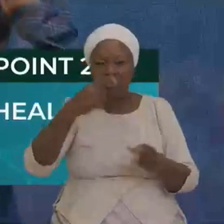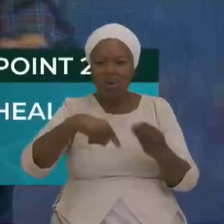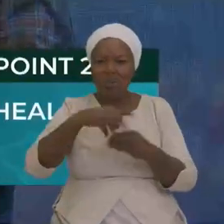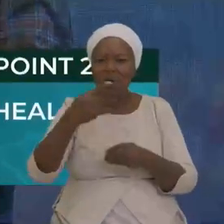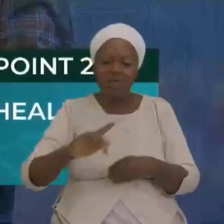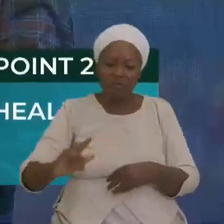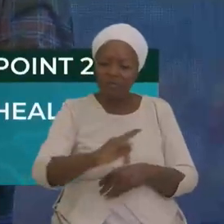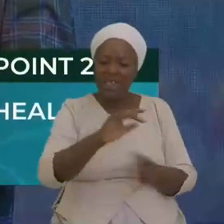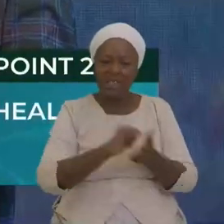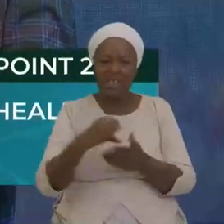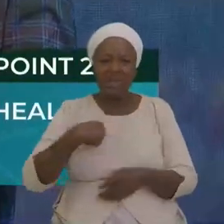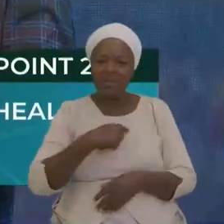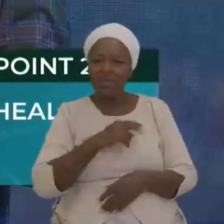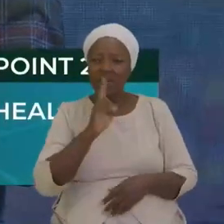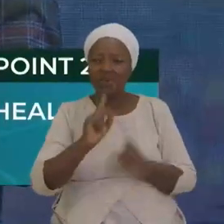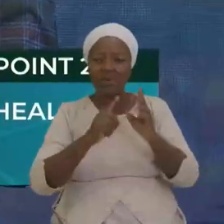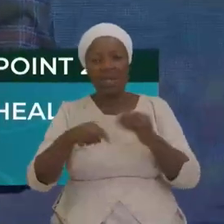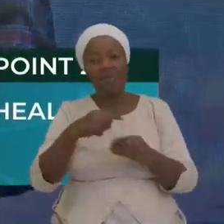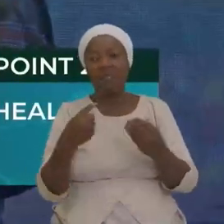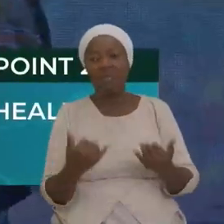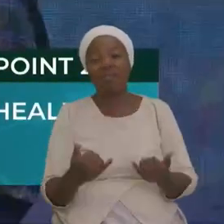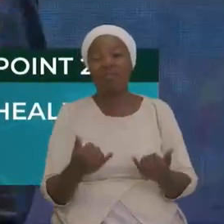Elle ne connaissait pas le vol dont nous parlons.